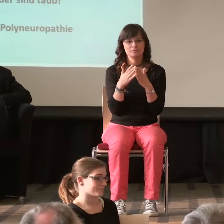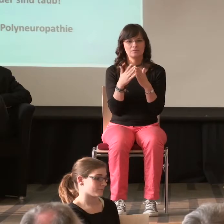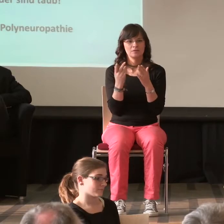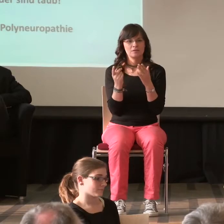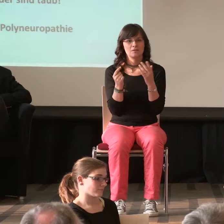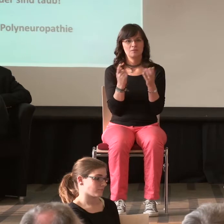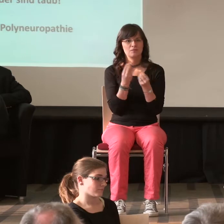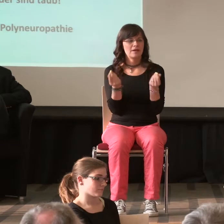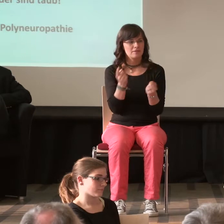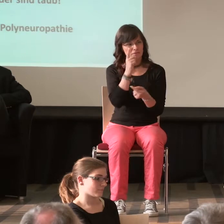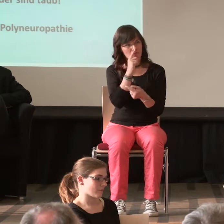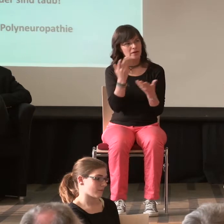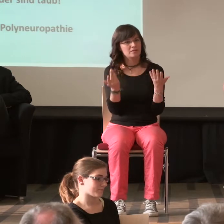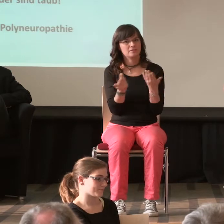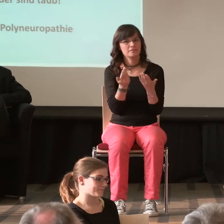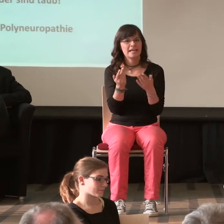diese